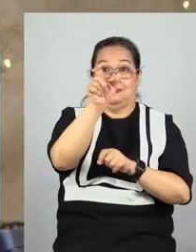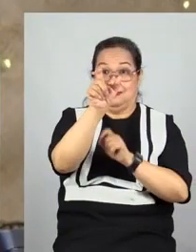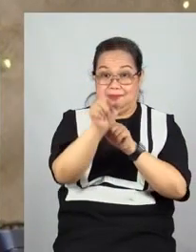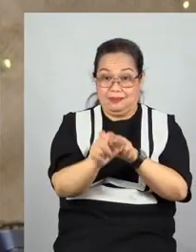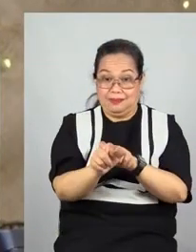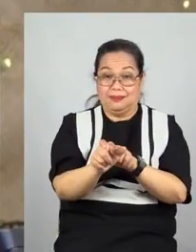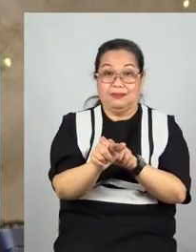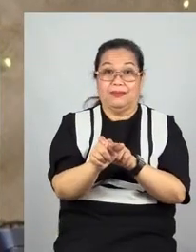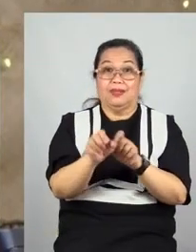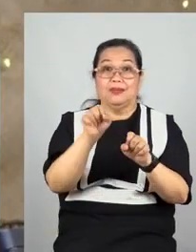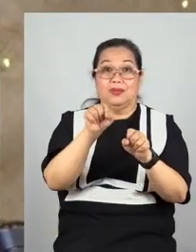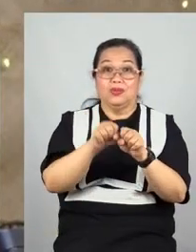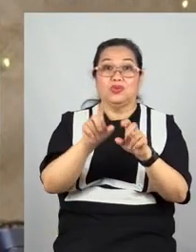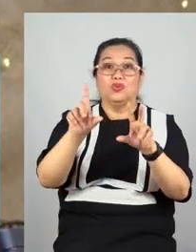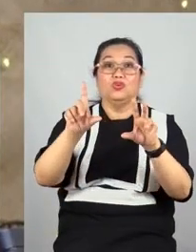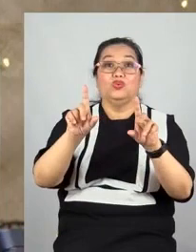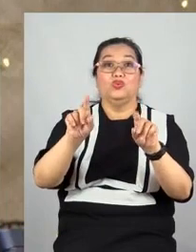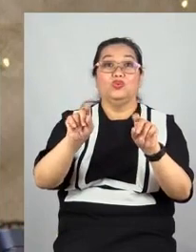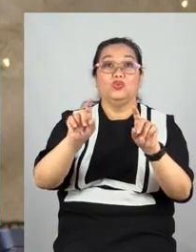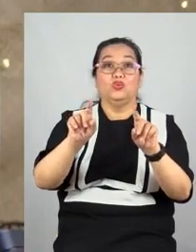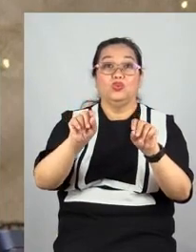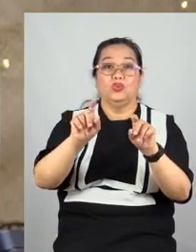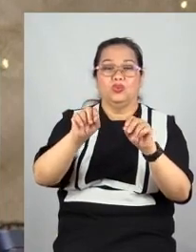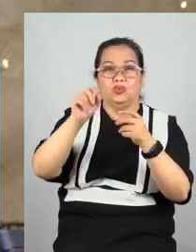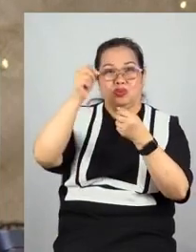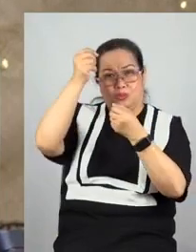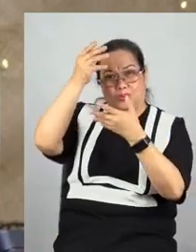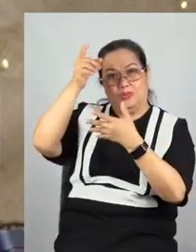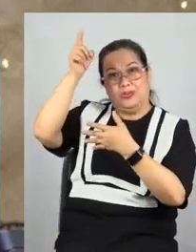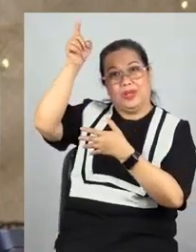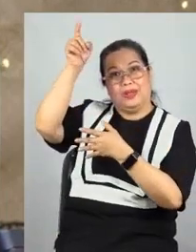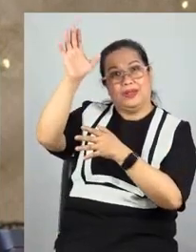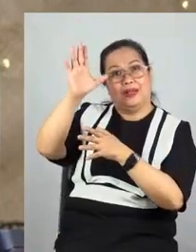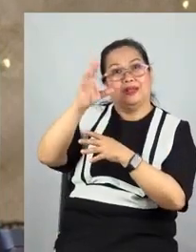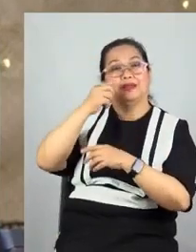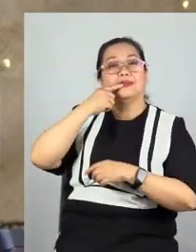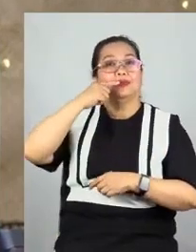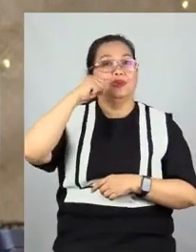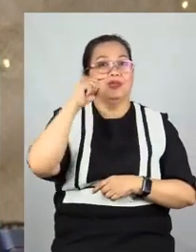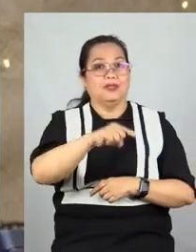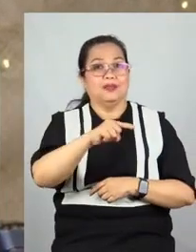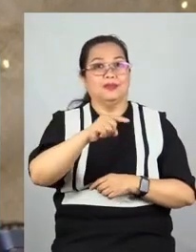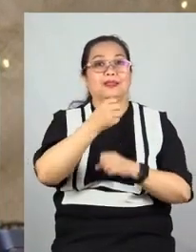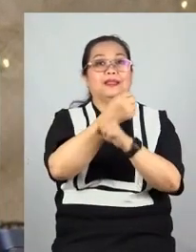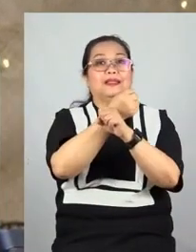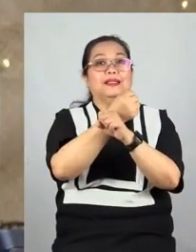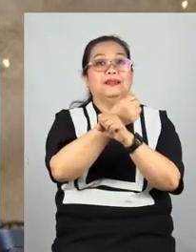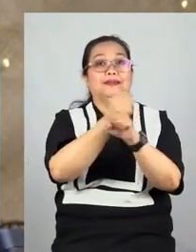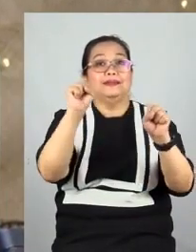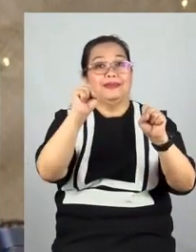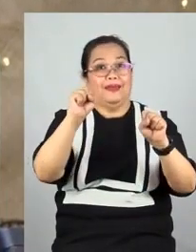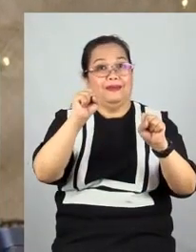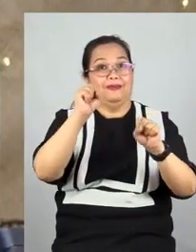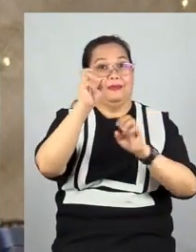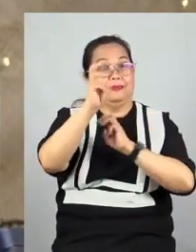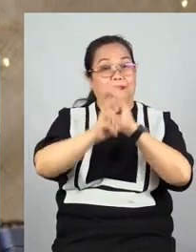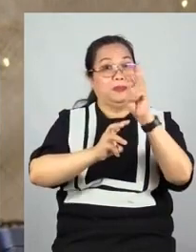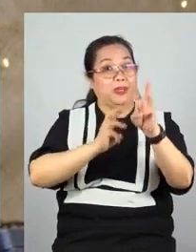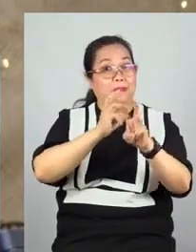upang kanyang gawin ang isang misyon na pinagawa sa kanya ng Ama, na iligtas ang